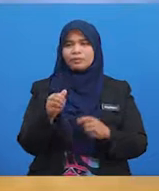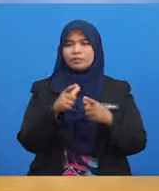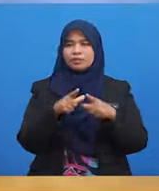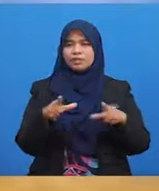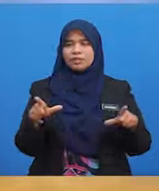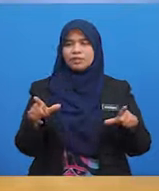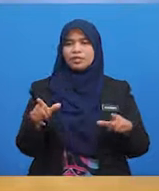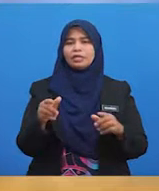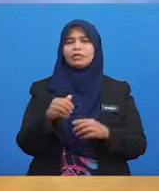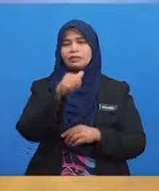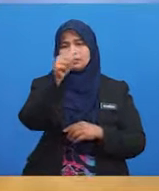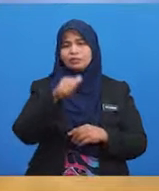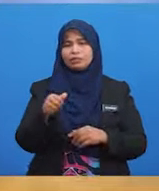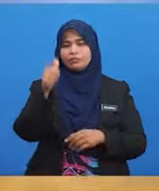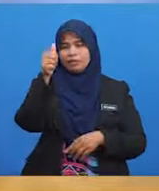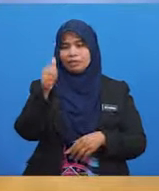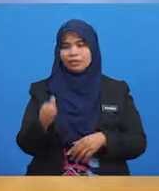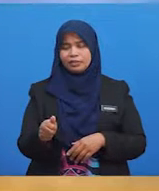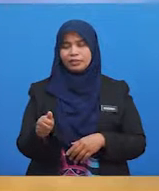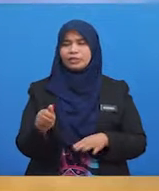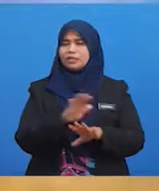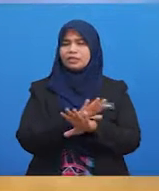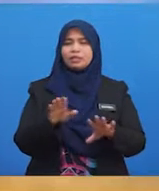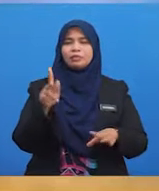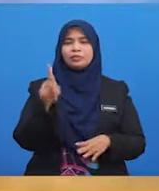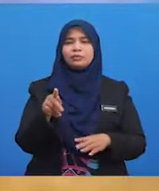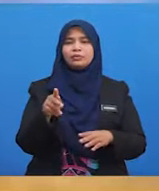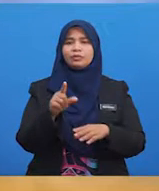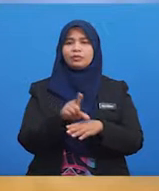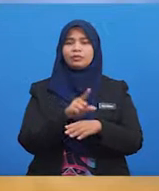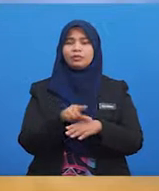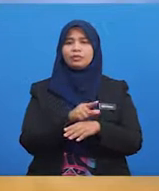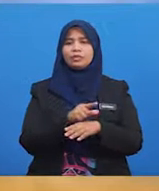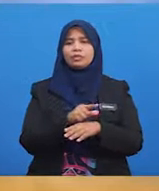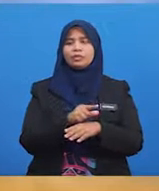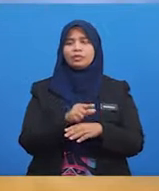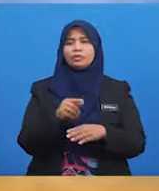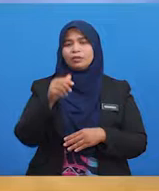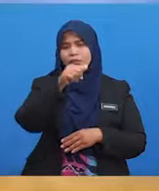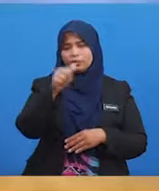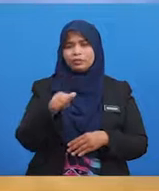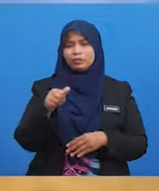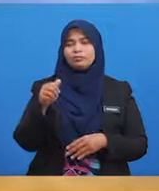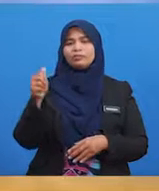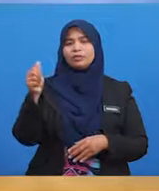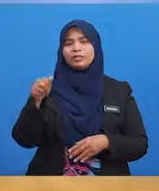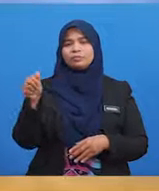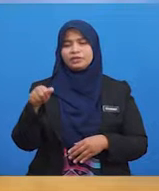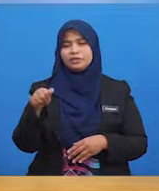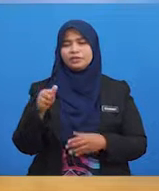huruf selain huruf alif, tidak perlu menggunakan huruf